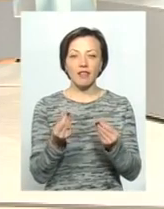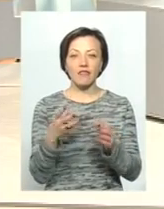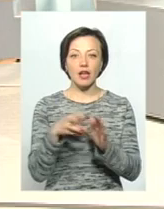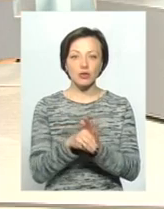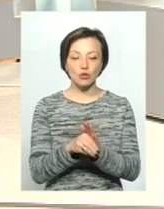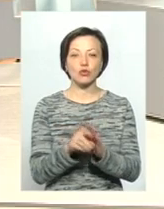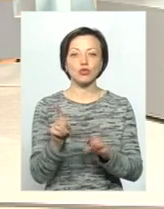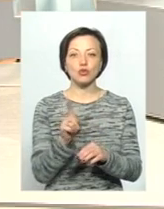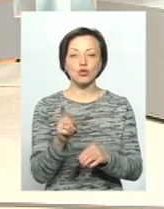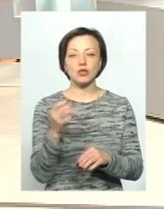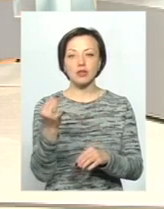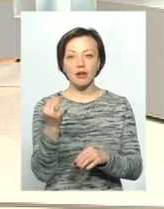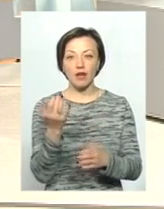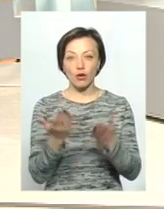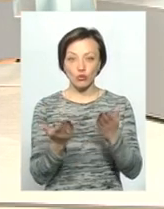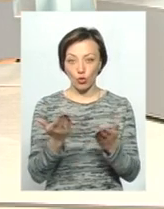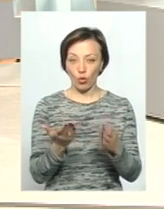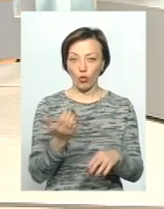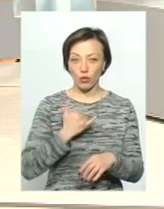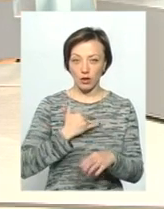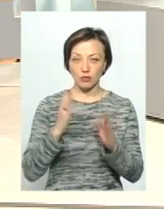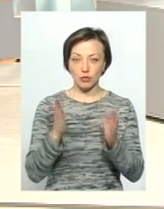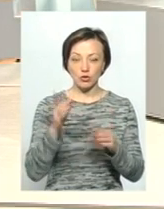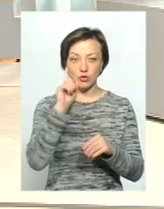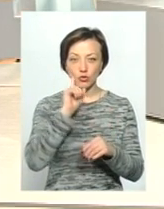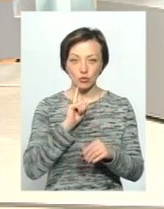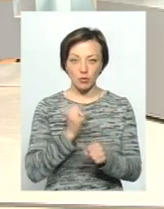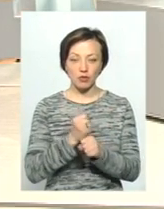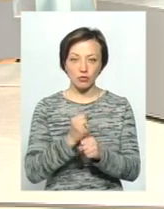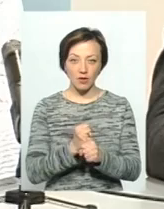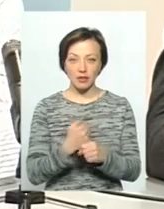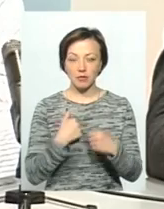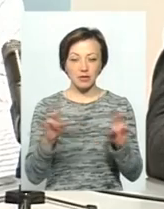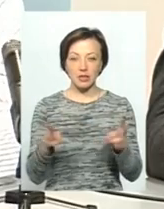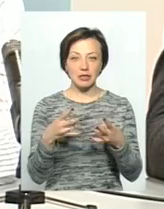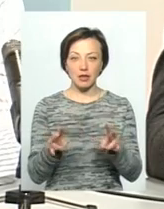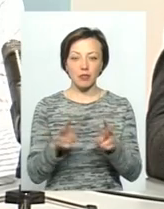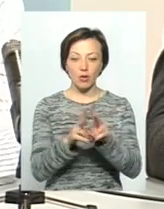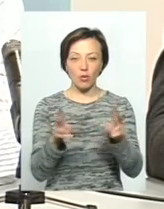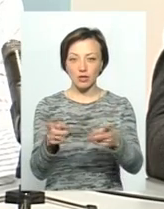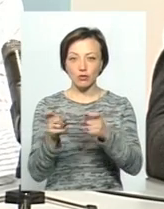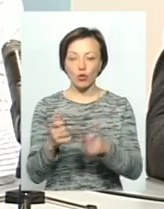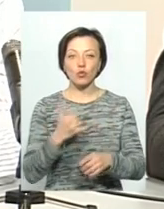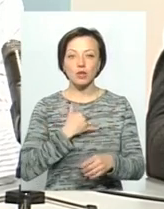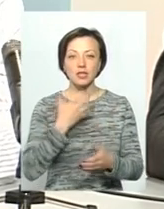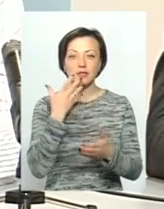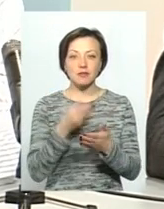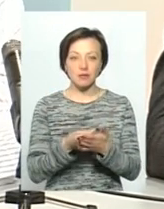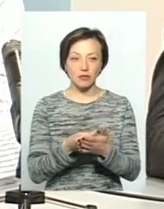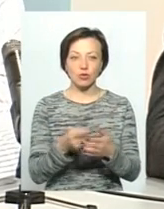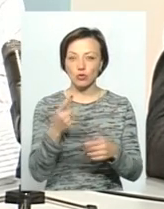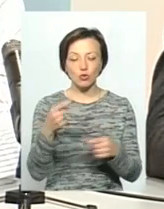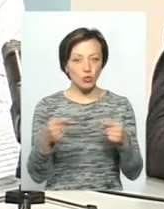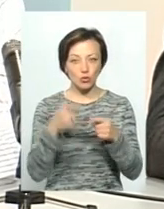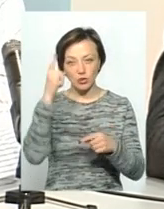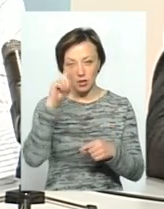саме що смішне, нам, якщо у нас будуть зручно нам де працювати, нам не треба до нікого залучати. Я точно знаю,